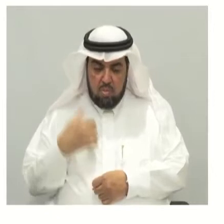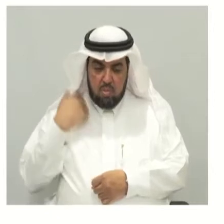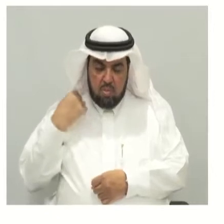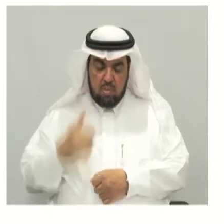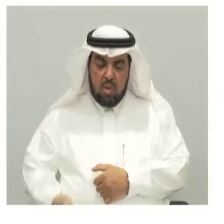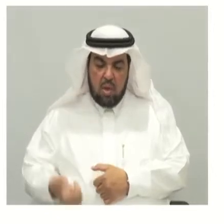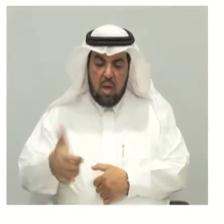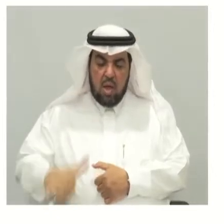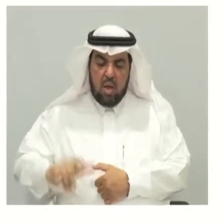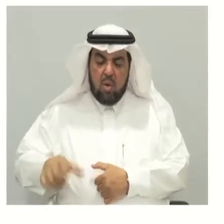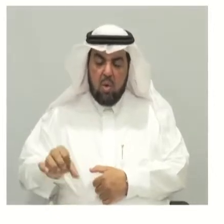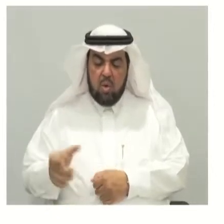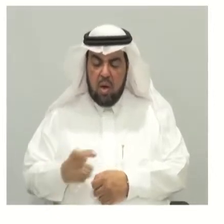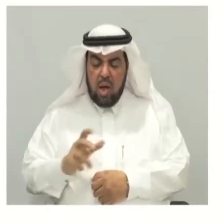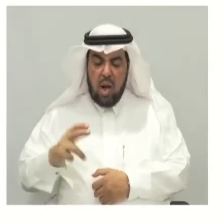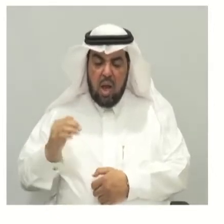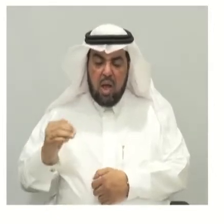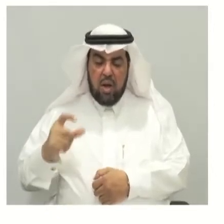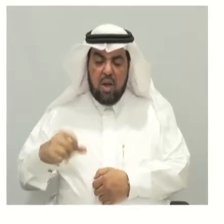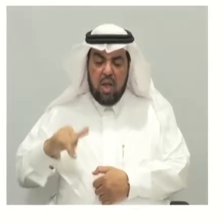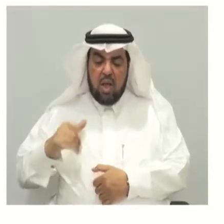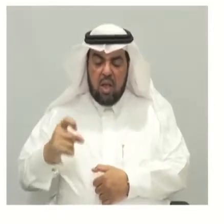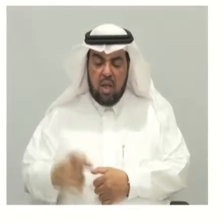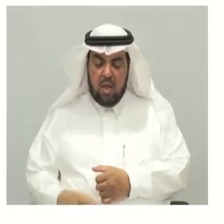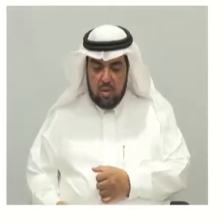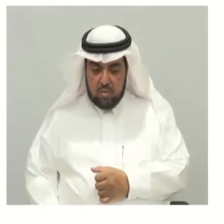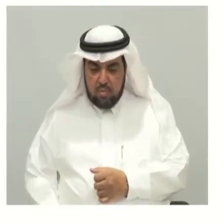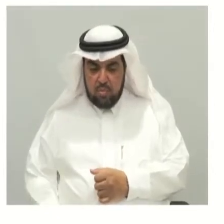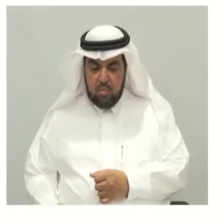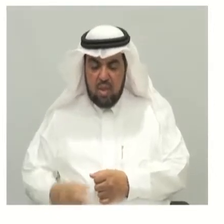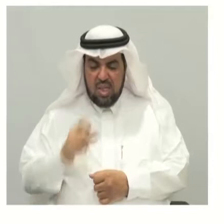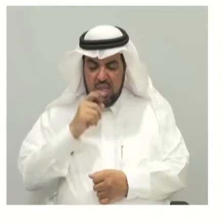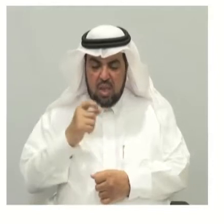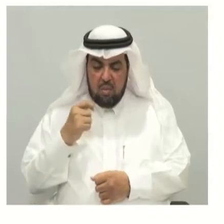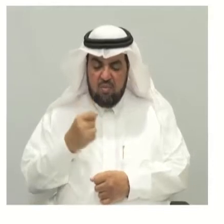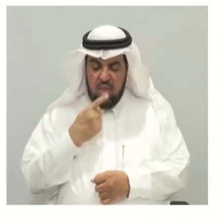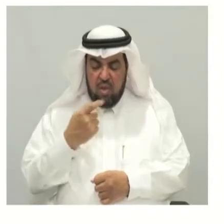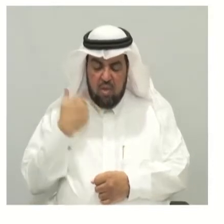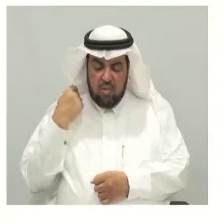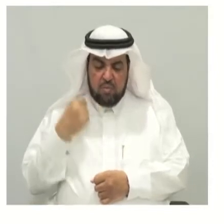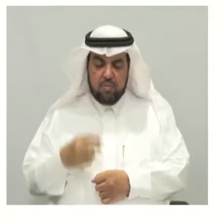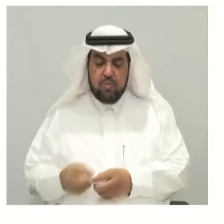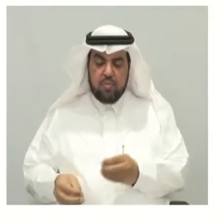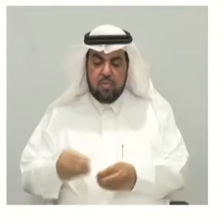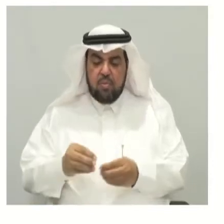آيرون، الحديد، النيكل، الذهب، الفضة، الزئبق. هذه